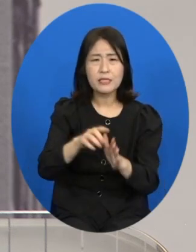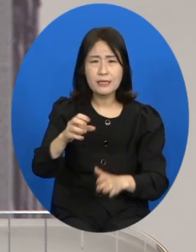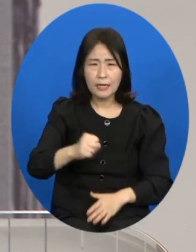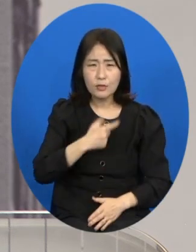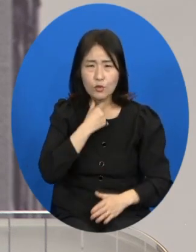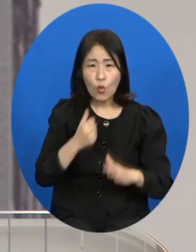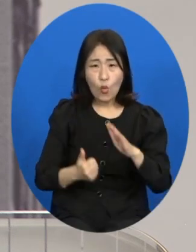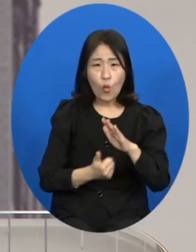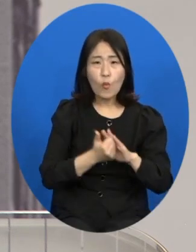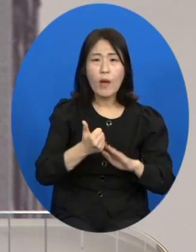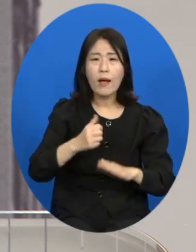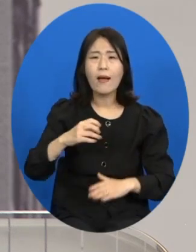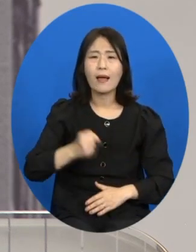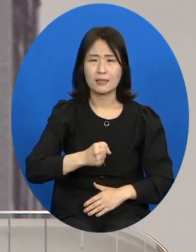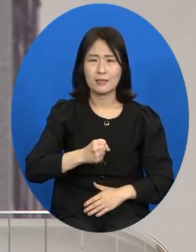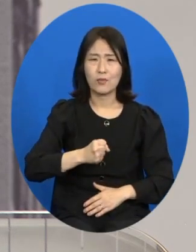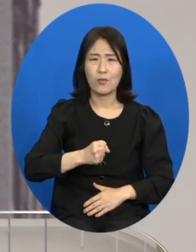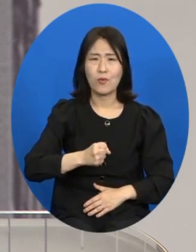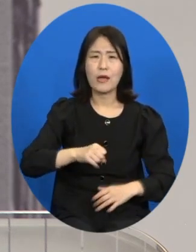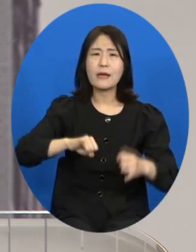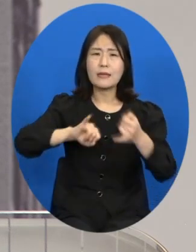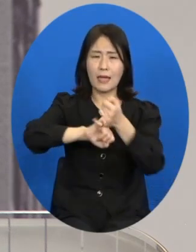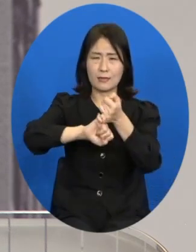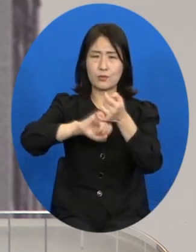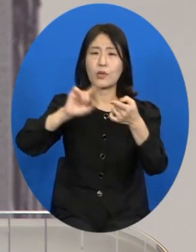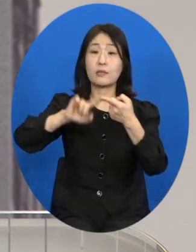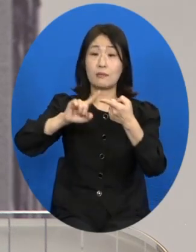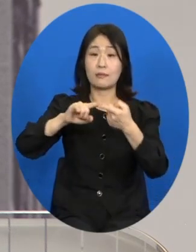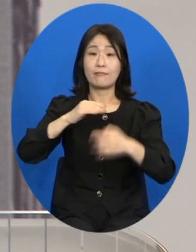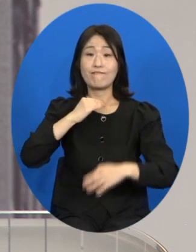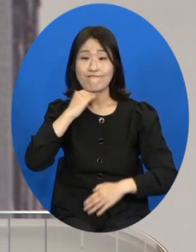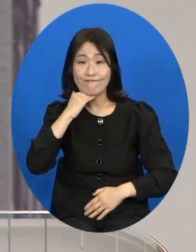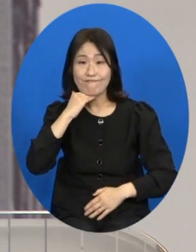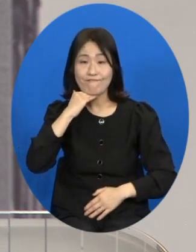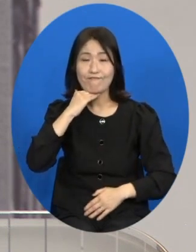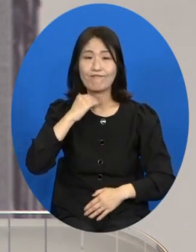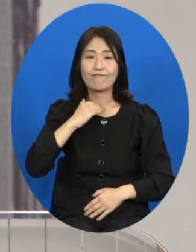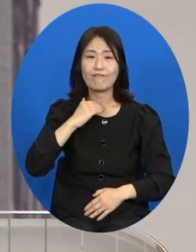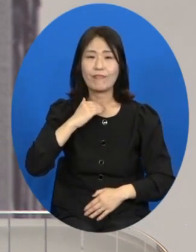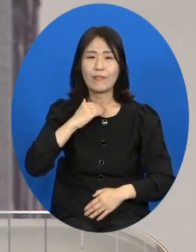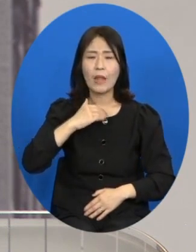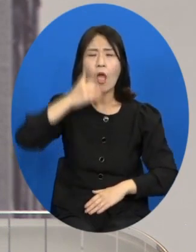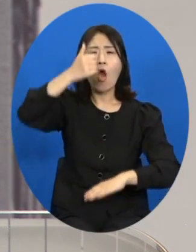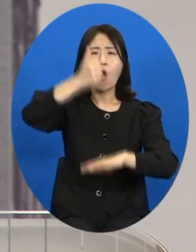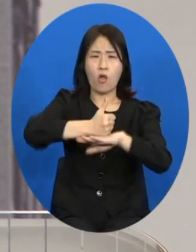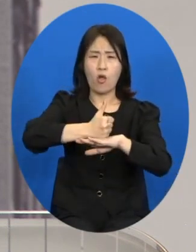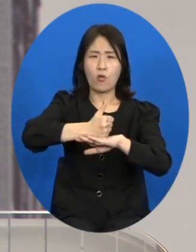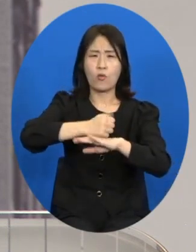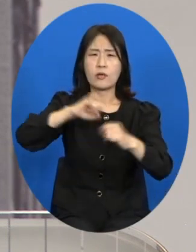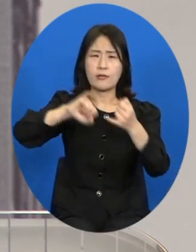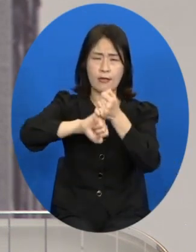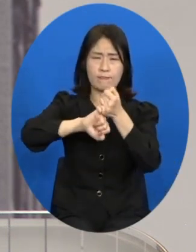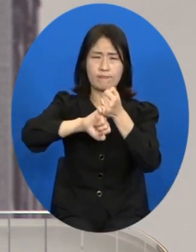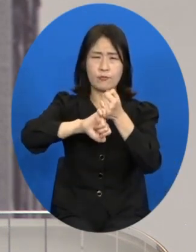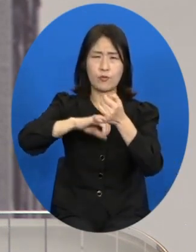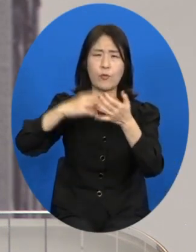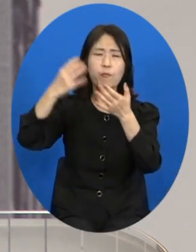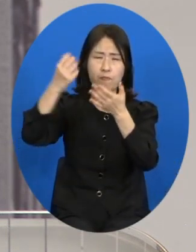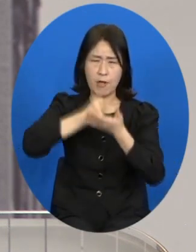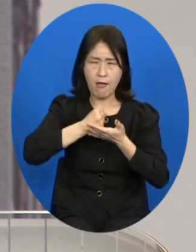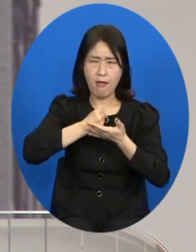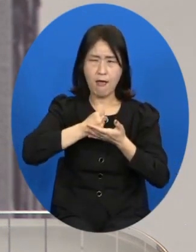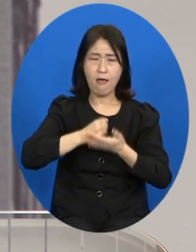하나님이 약속하셨으니 기다렸다는 그리고 결국 그 약속을 얻게 되었다는 것이죠